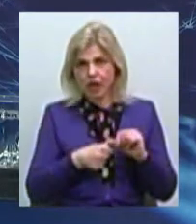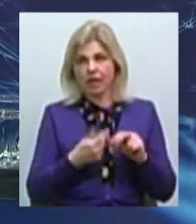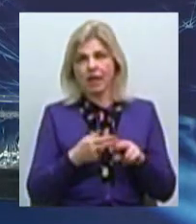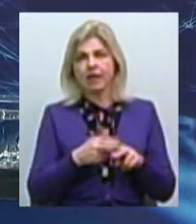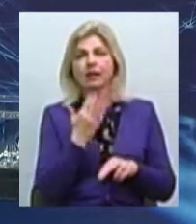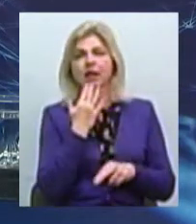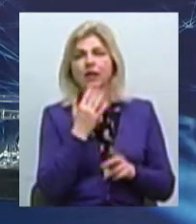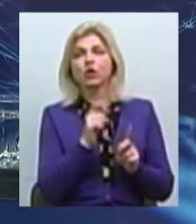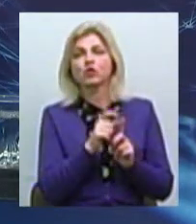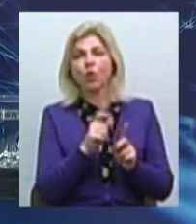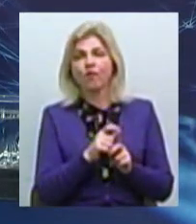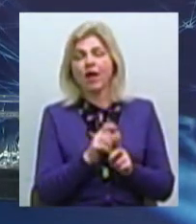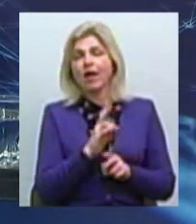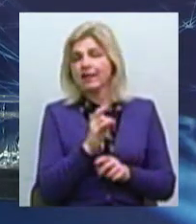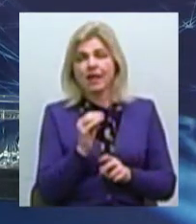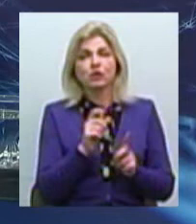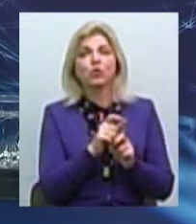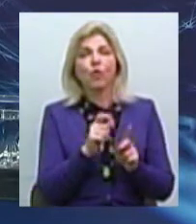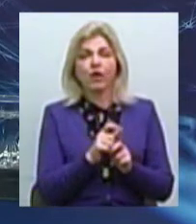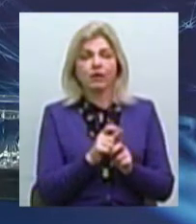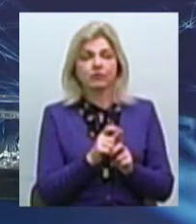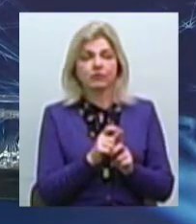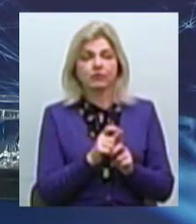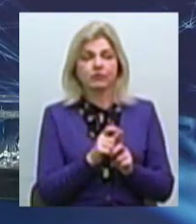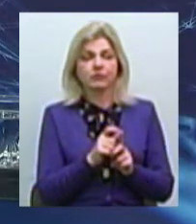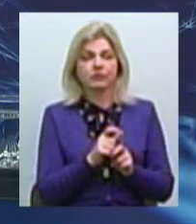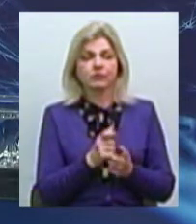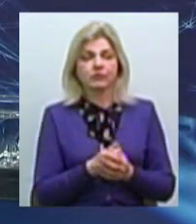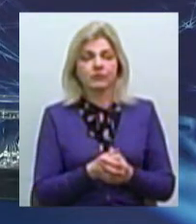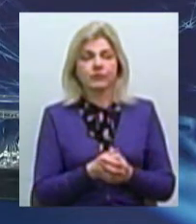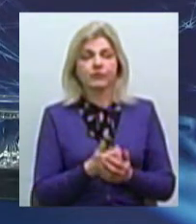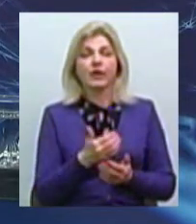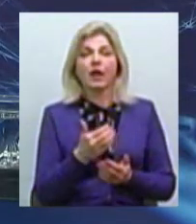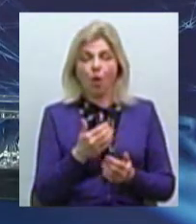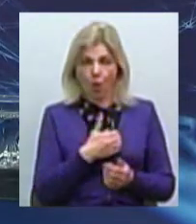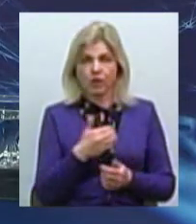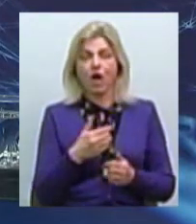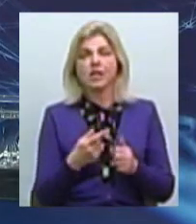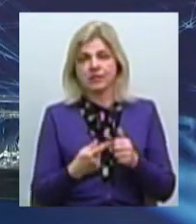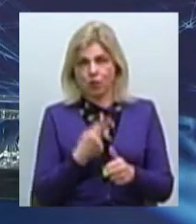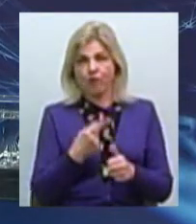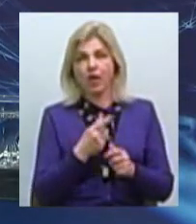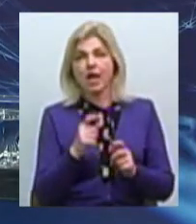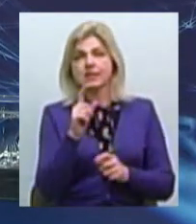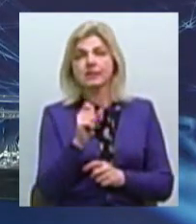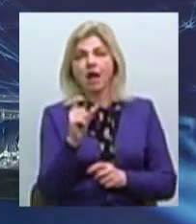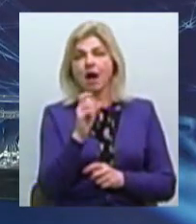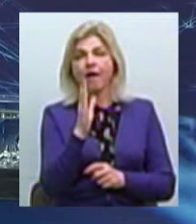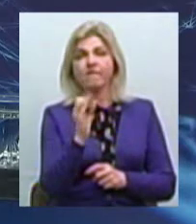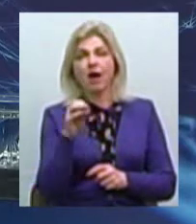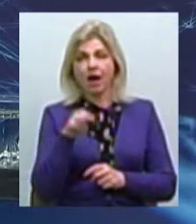с ну не на странная но термин хотя есть захват до захапал дня это по сути